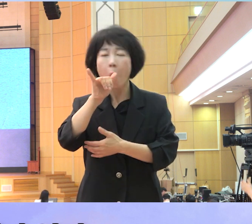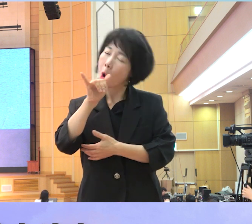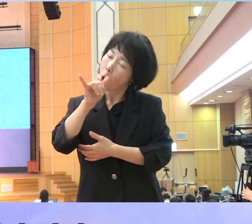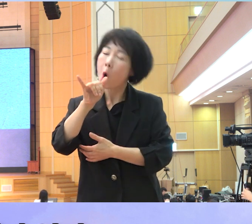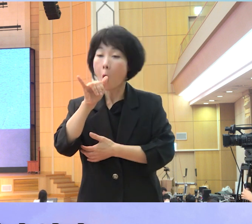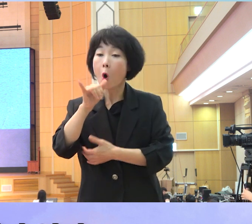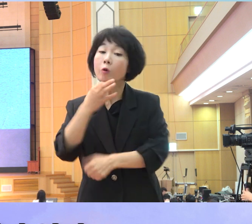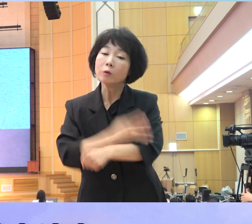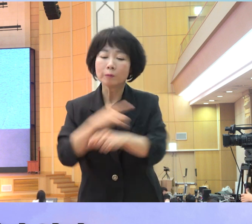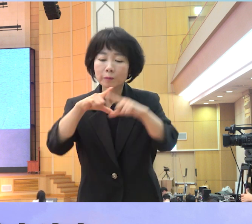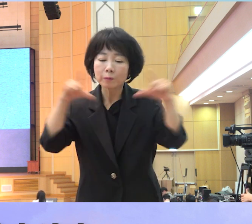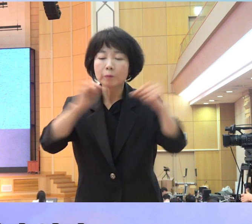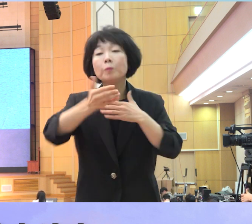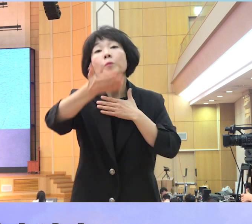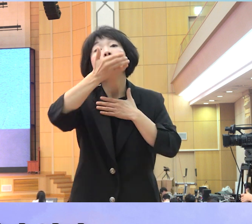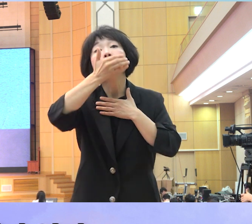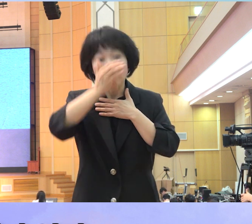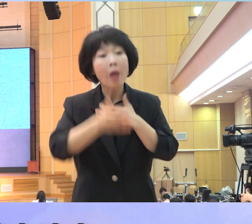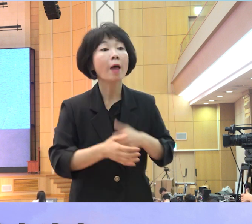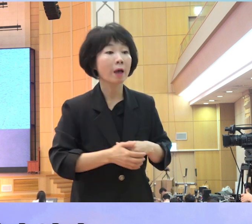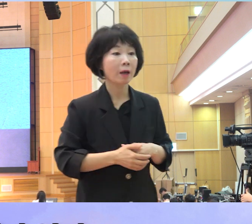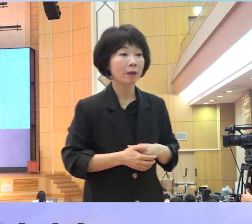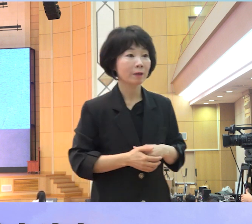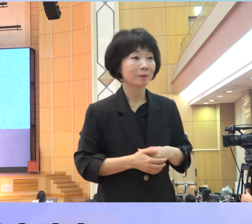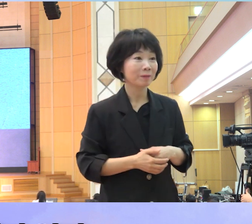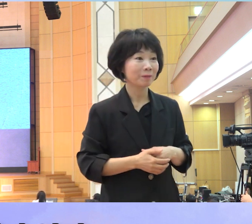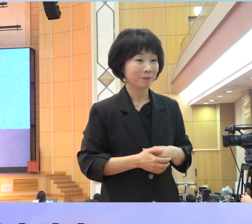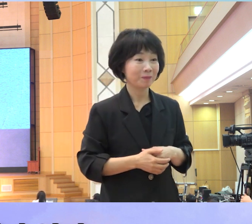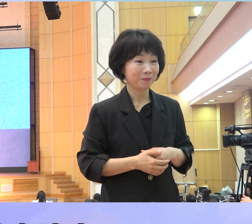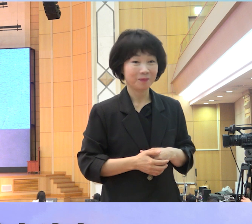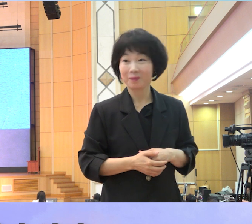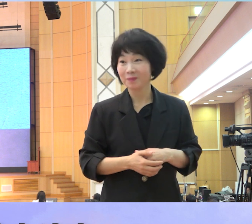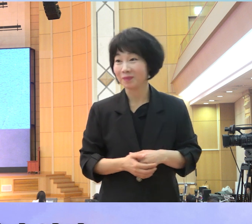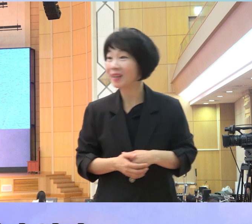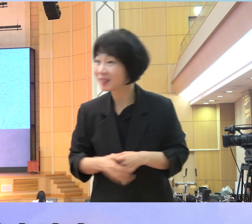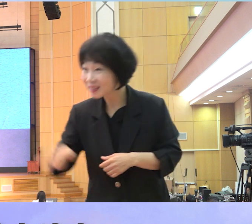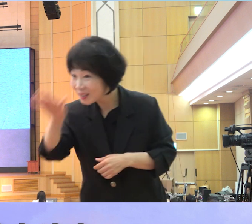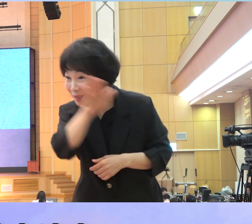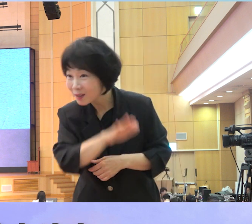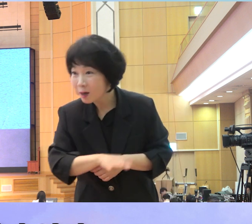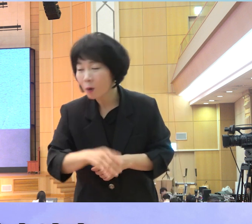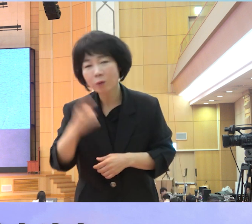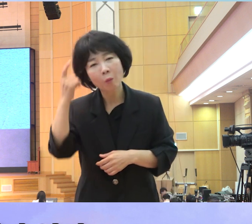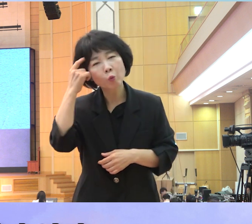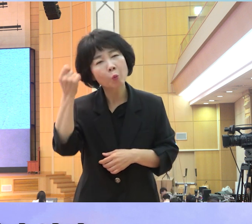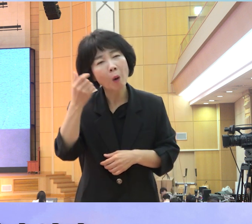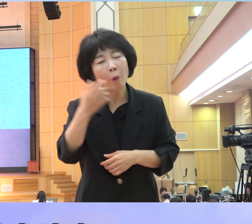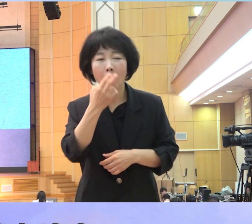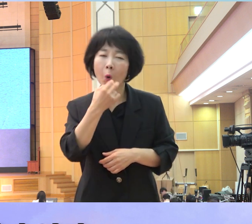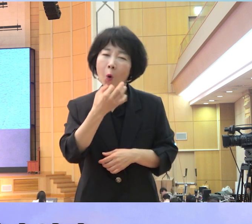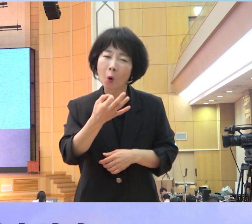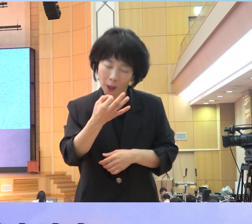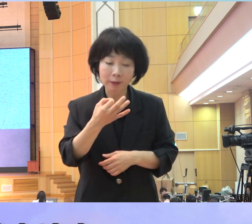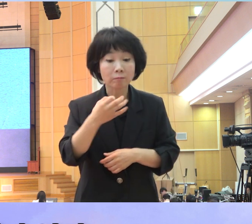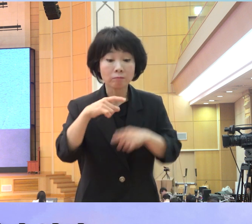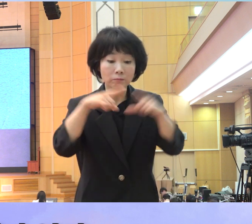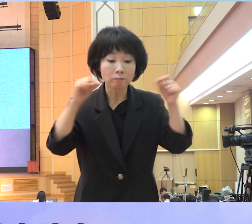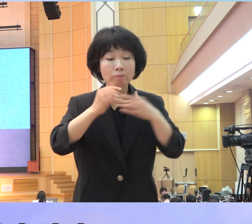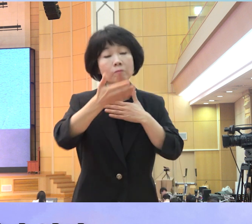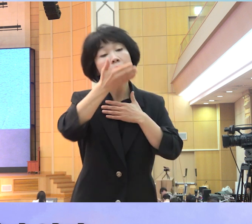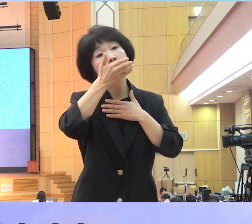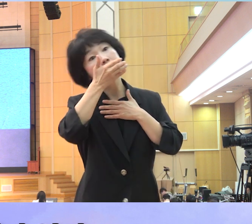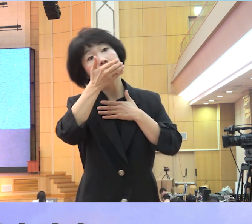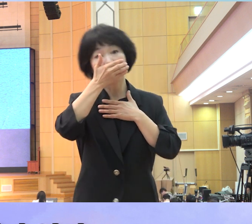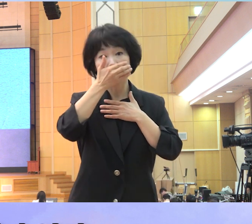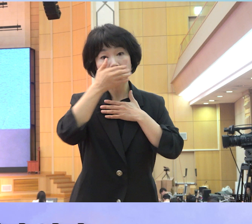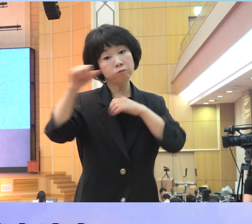무슨 이 건수를 잡아가서 그럼 교회 안 나가야 되겠다 이렇게 생각하지 마시고 마스크 쓰고 오시면 되잖아요. 그죠? 그러니까